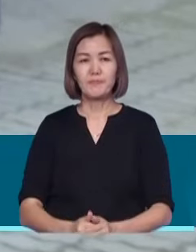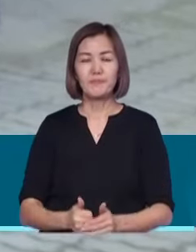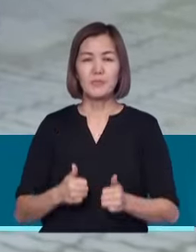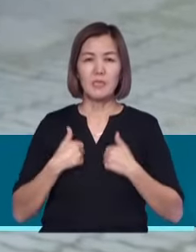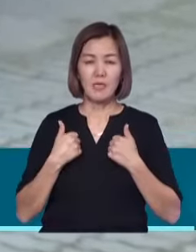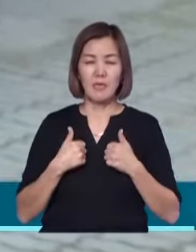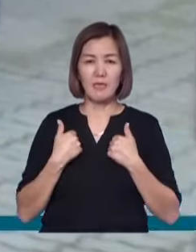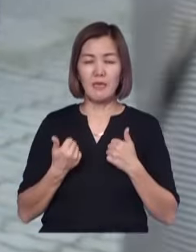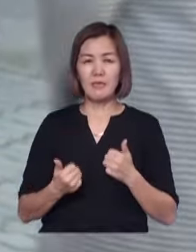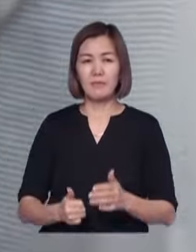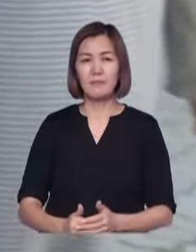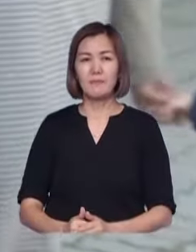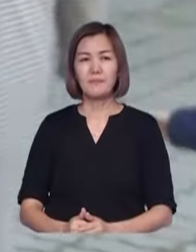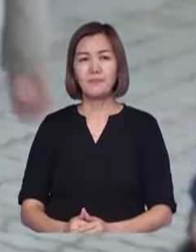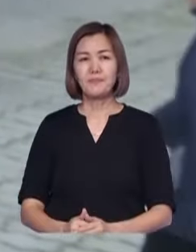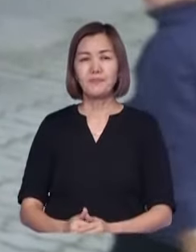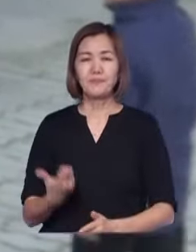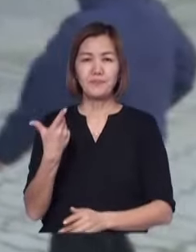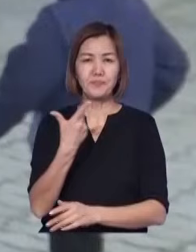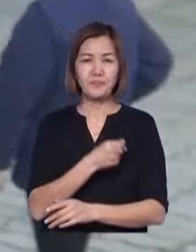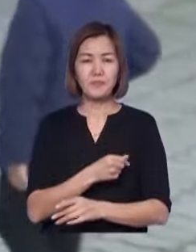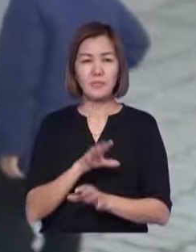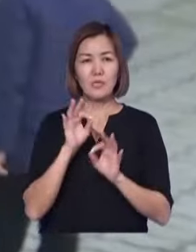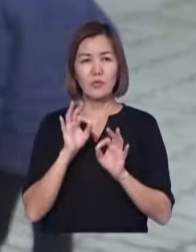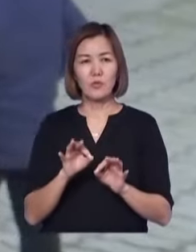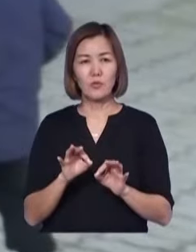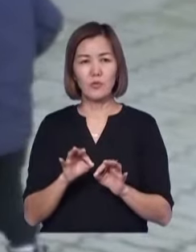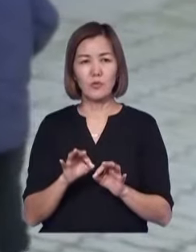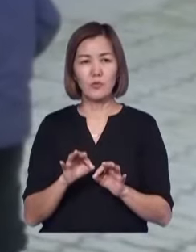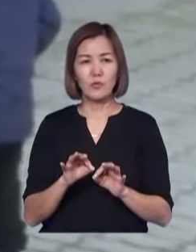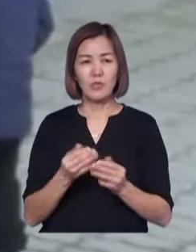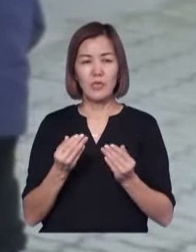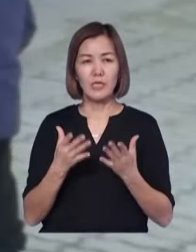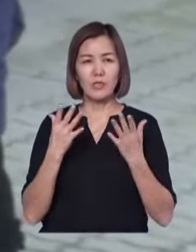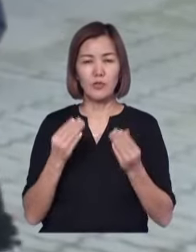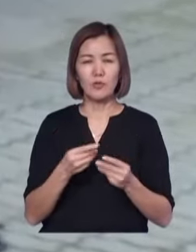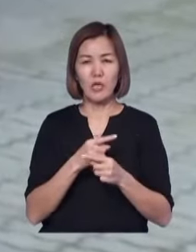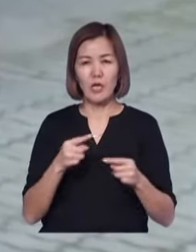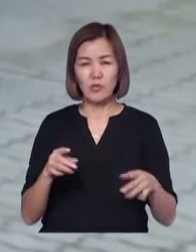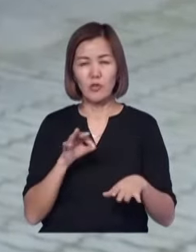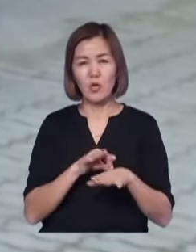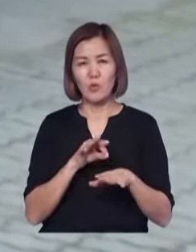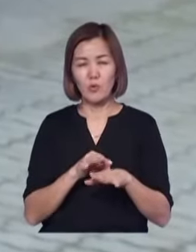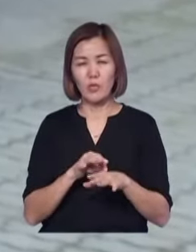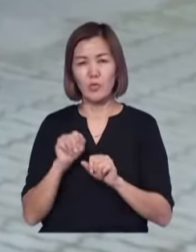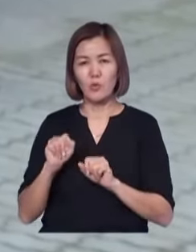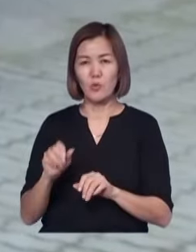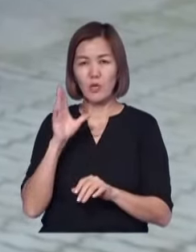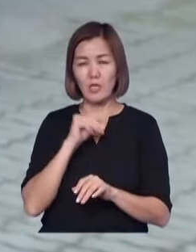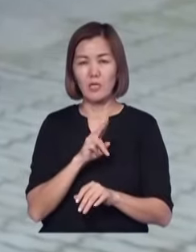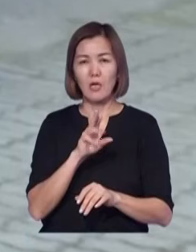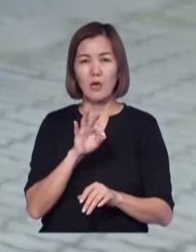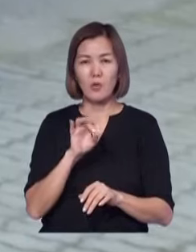тырысамыз. Негізі вакцинаны уақытында алып тұрса, осы қазіргі шығып жатқан кор